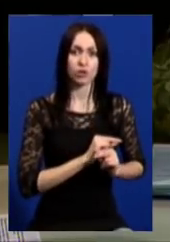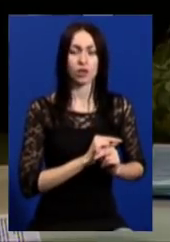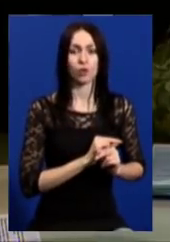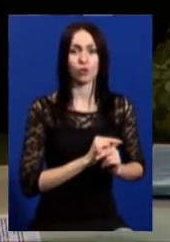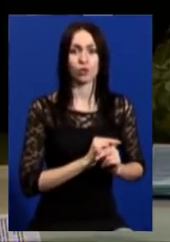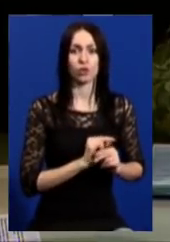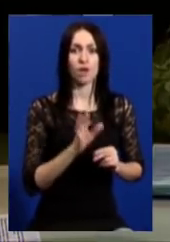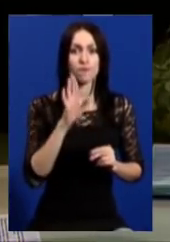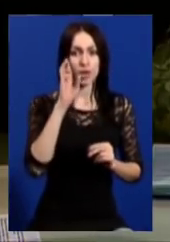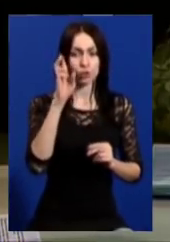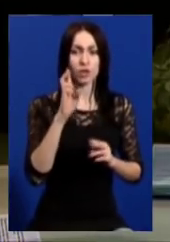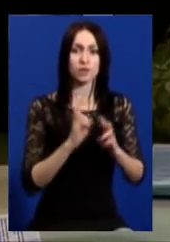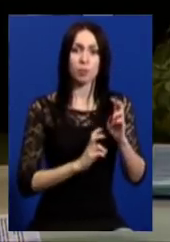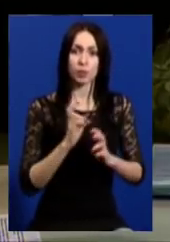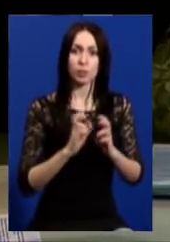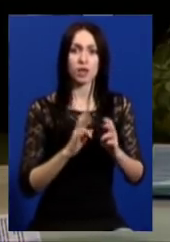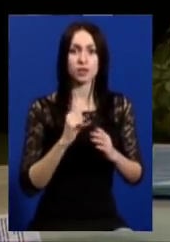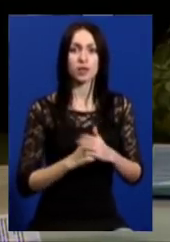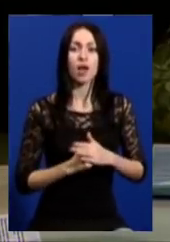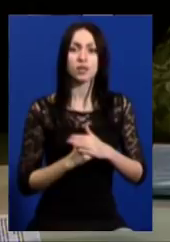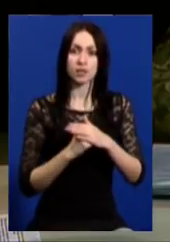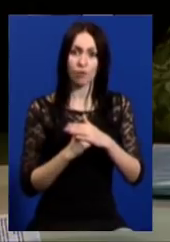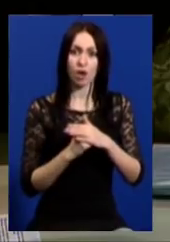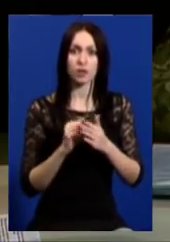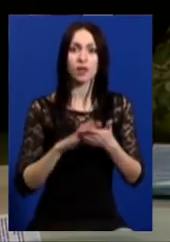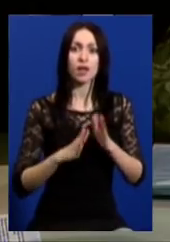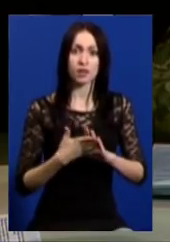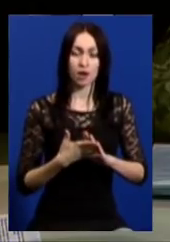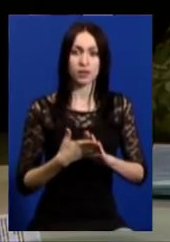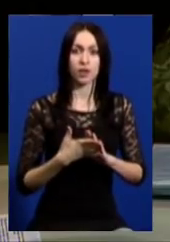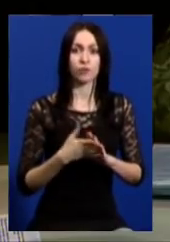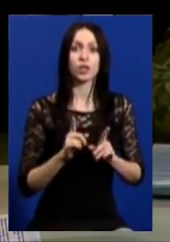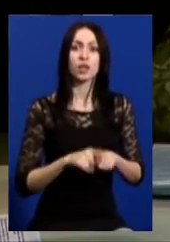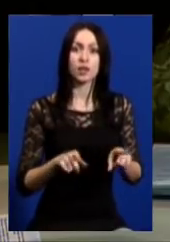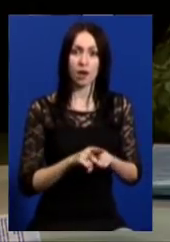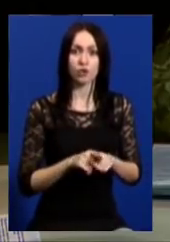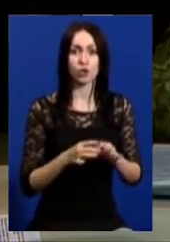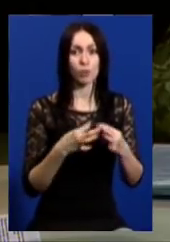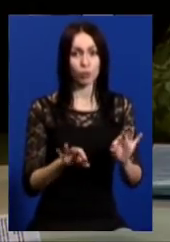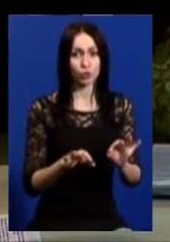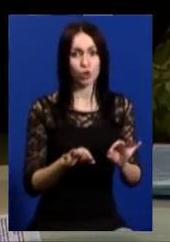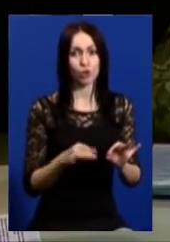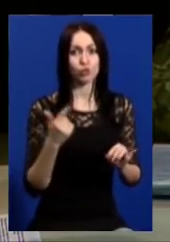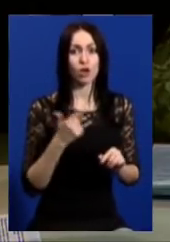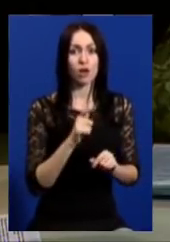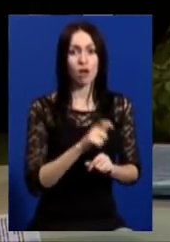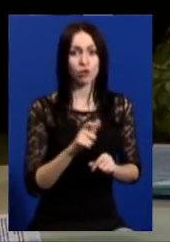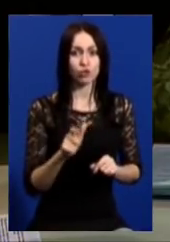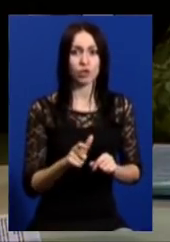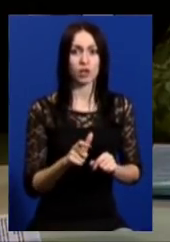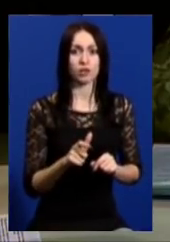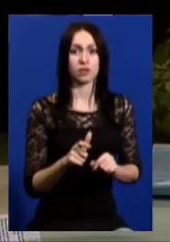в державних підприємствах на підставі контрактів. Також пропускаються громадяни